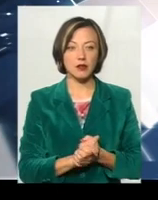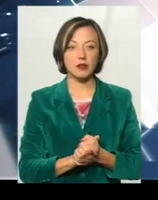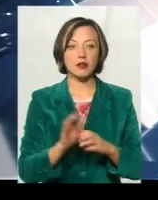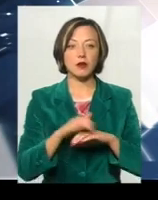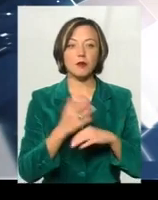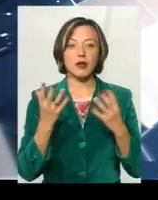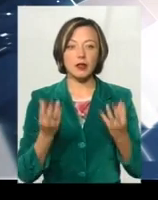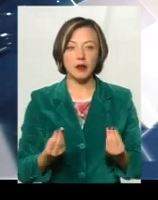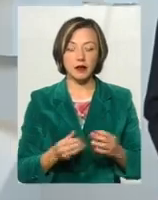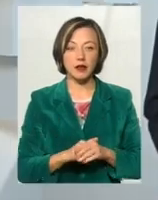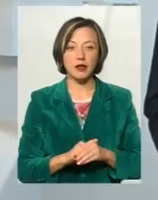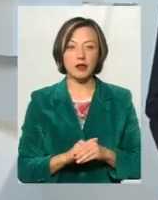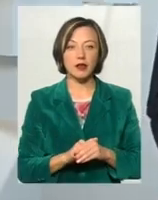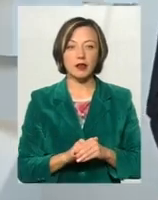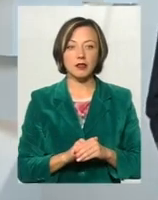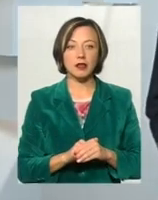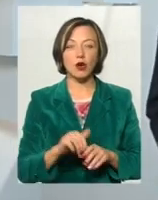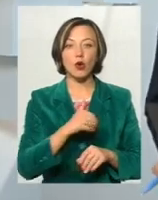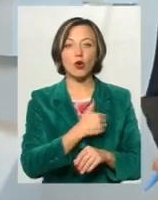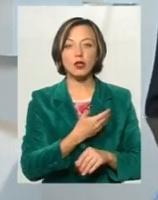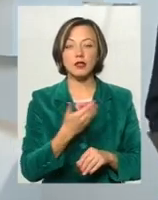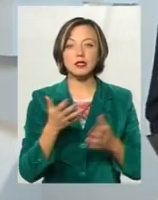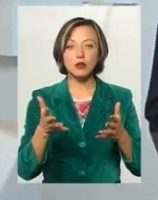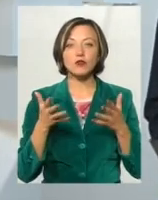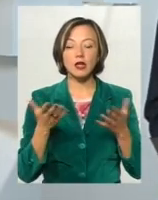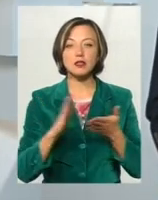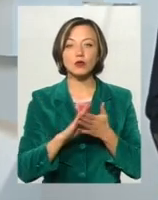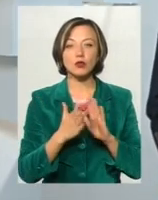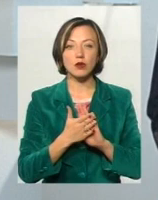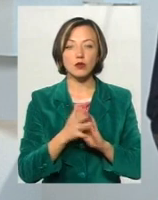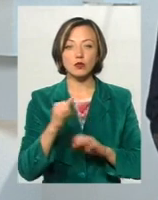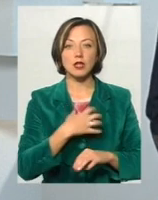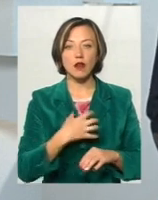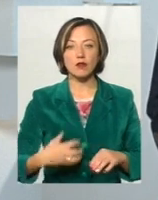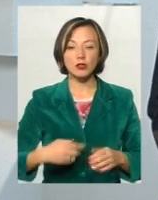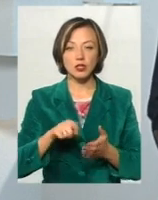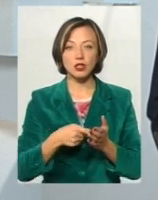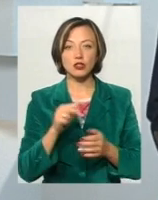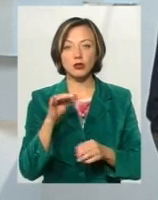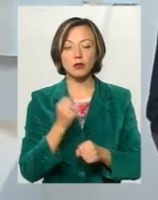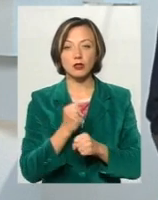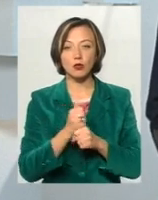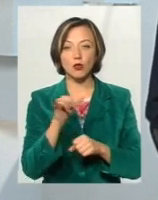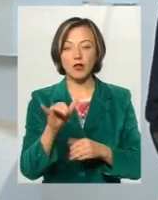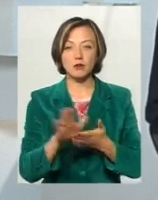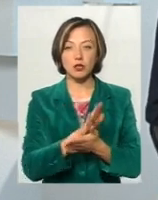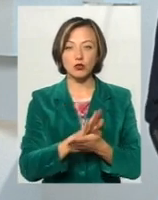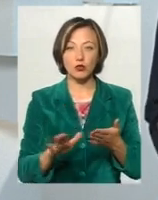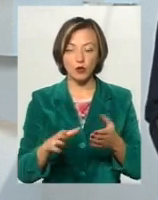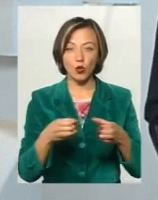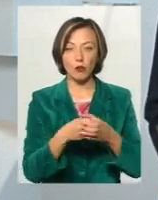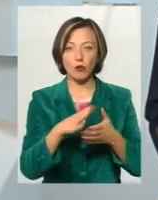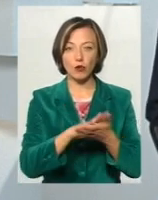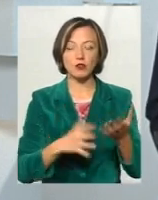Доброго дня. Доброго дня. Хотіли б з'ясувати, яка ситуація у Славуті. Чи функціонують у вас безкоштовні